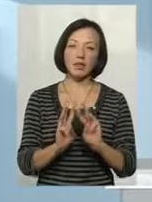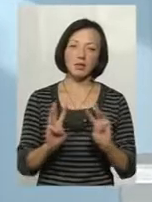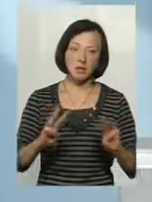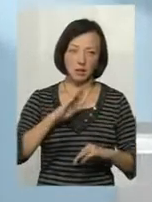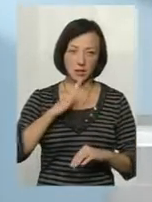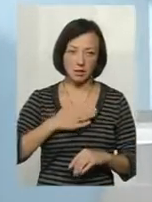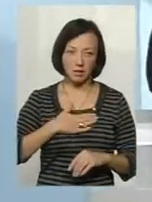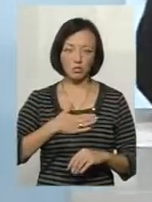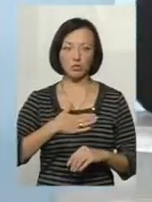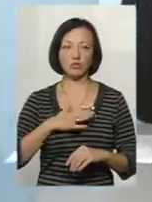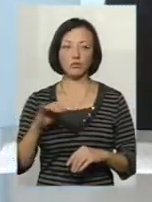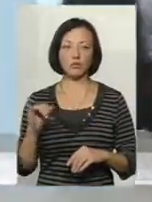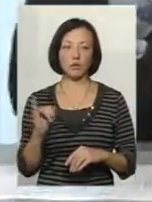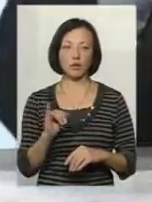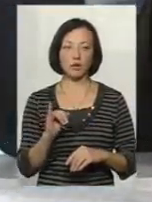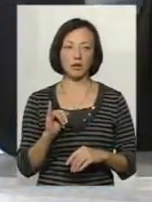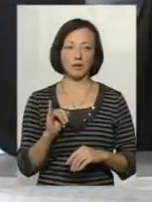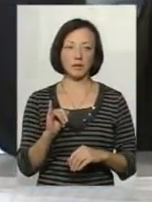нашому, і